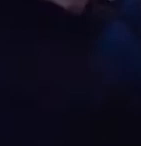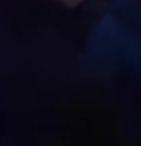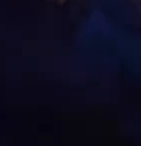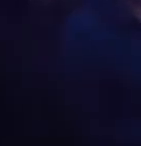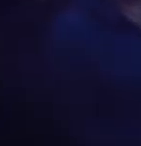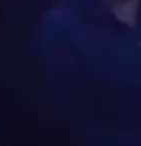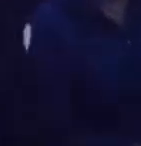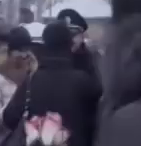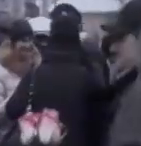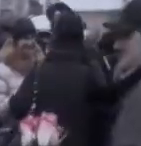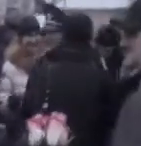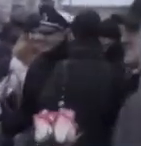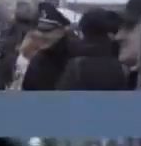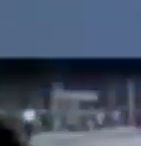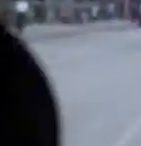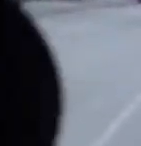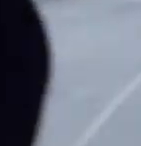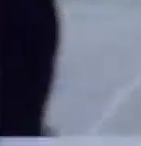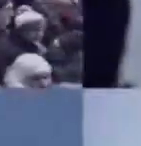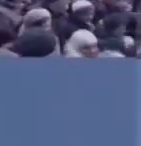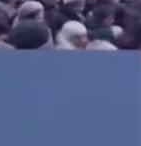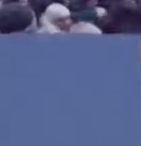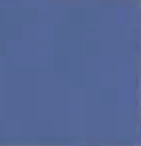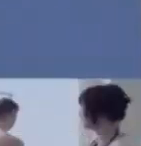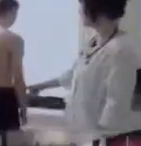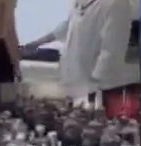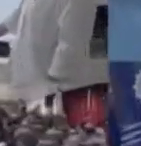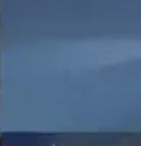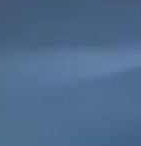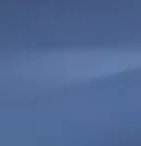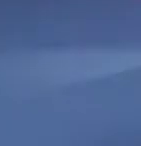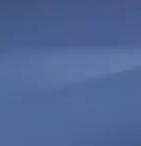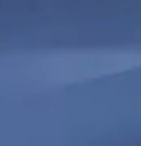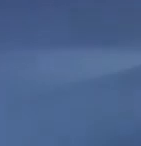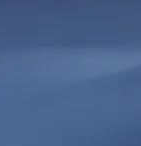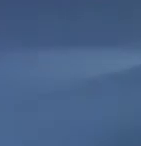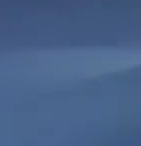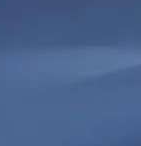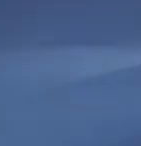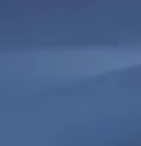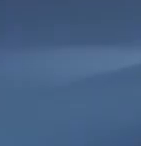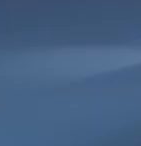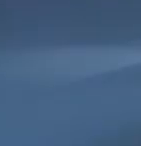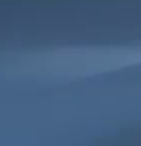Дякую за перегляд!